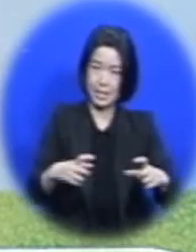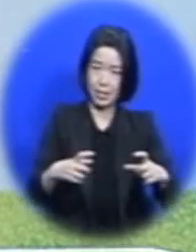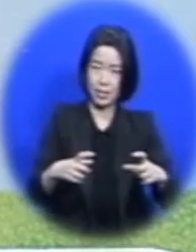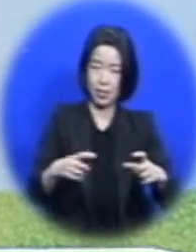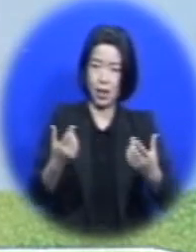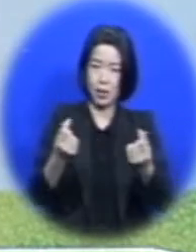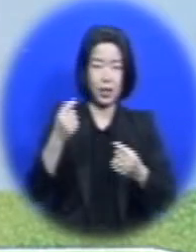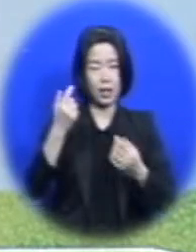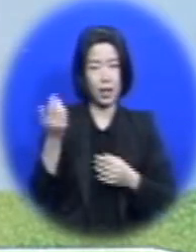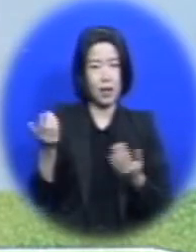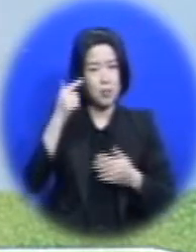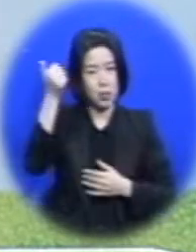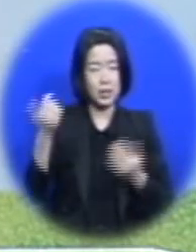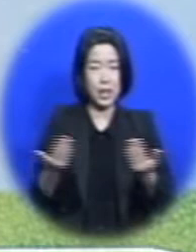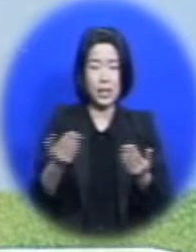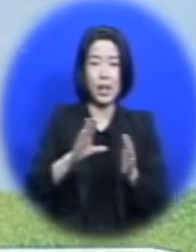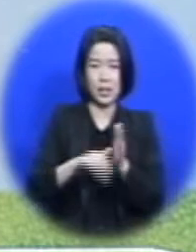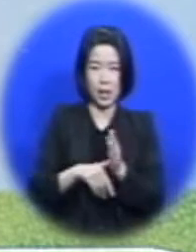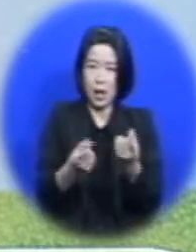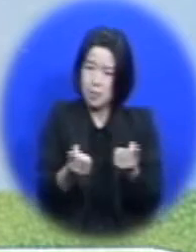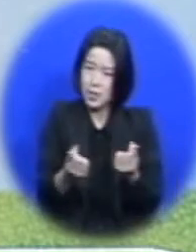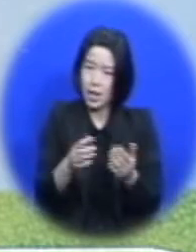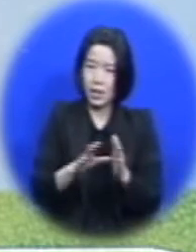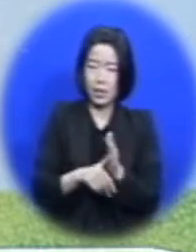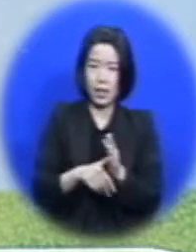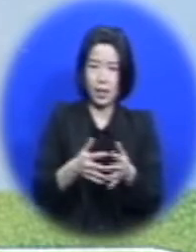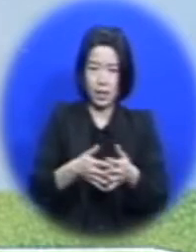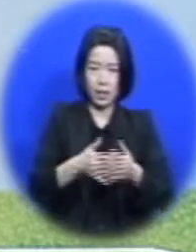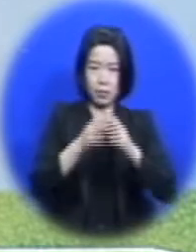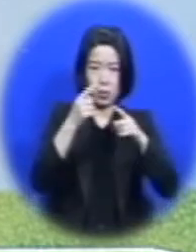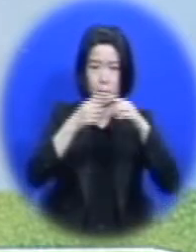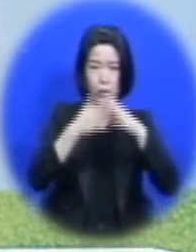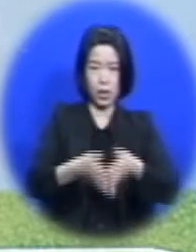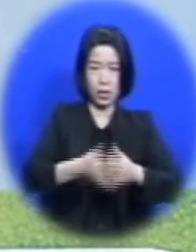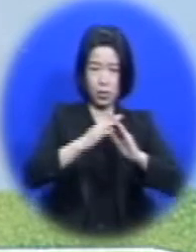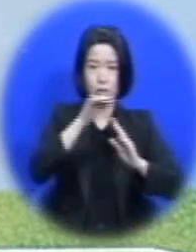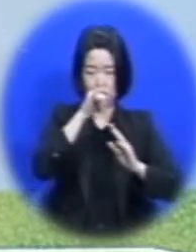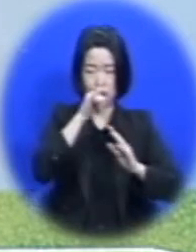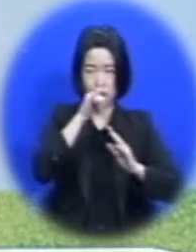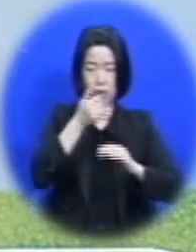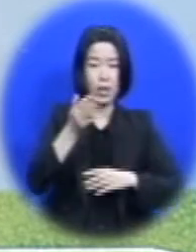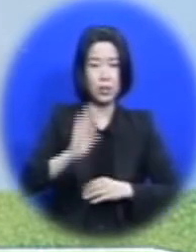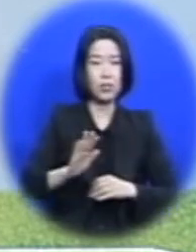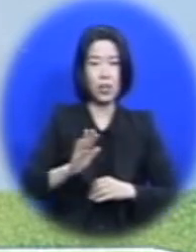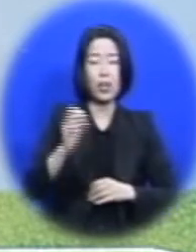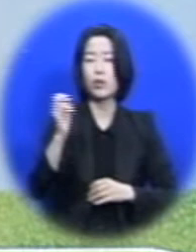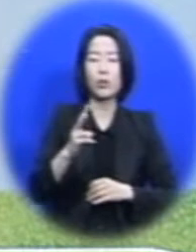하시면서 비슷한 때에 같이 또 예배당을 건축할 셨어요 그런데 또